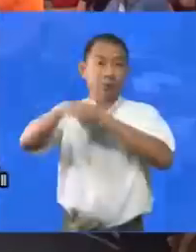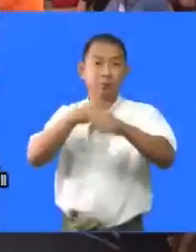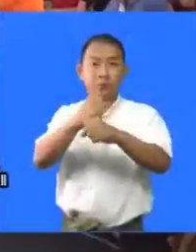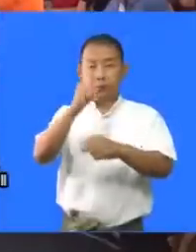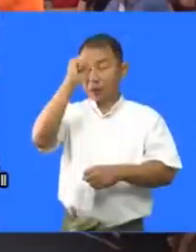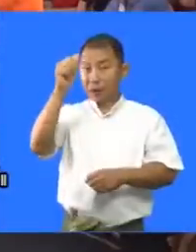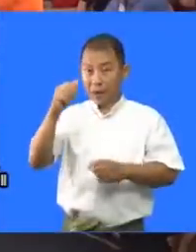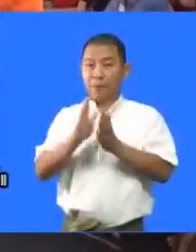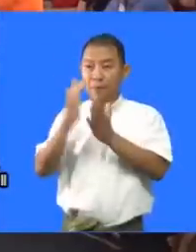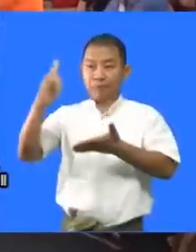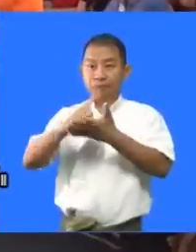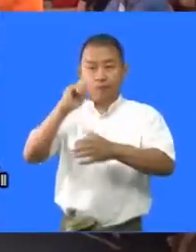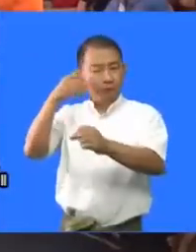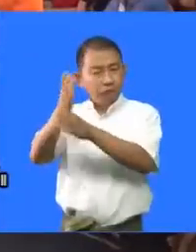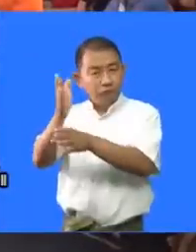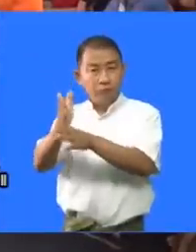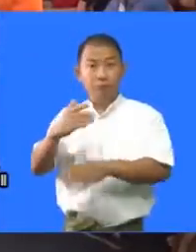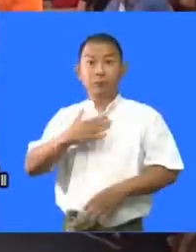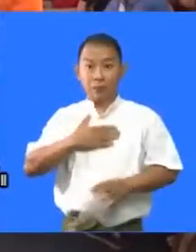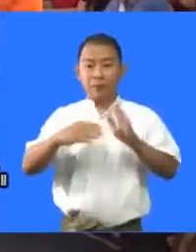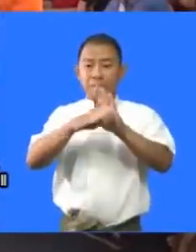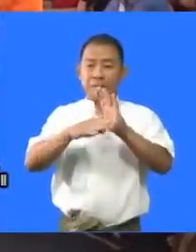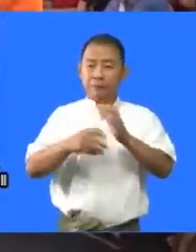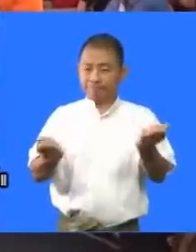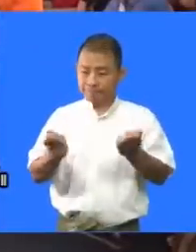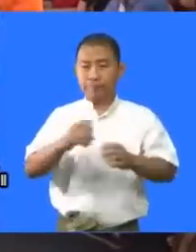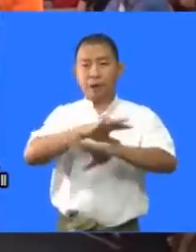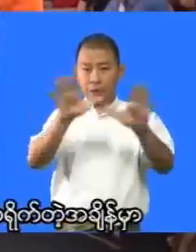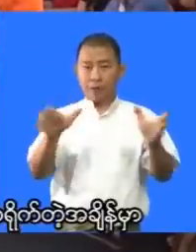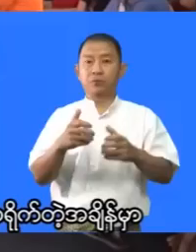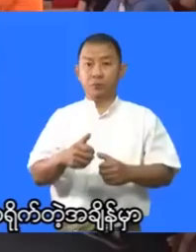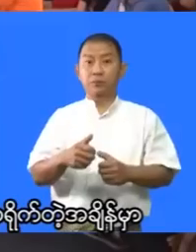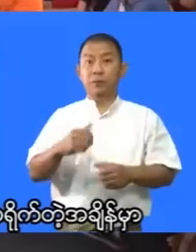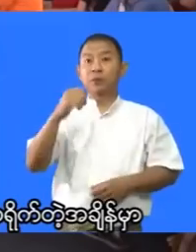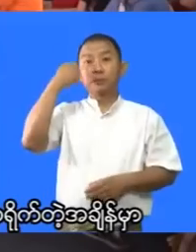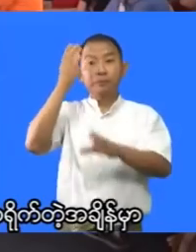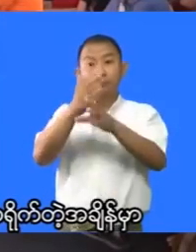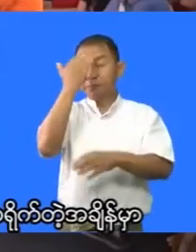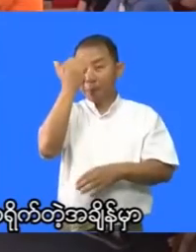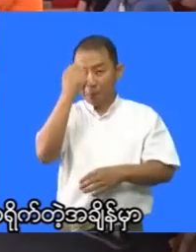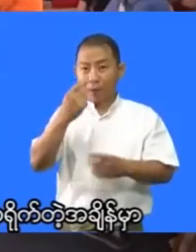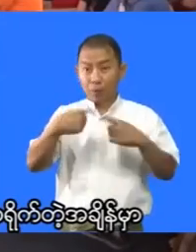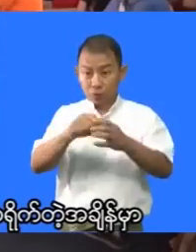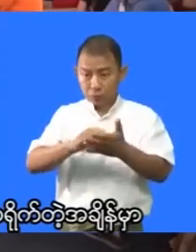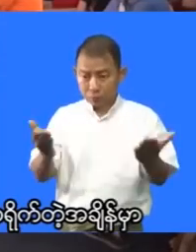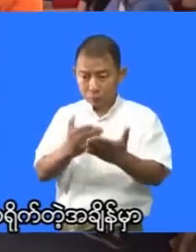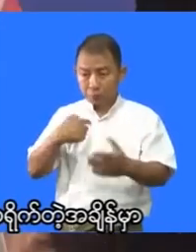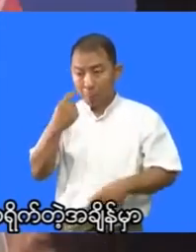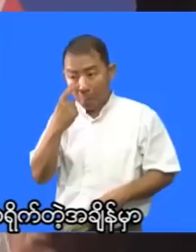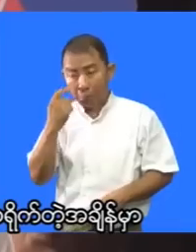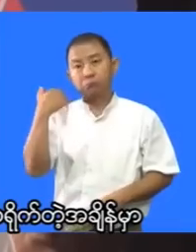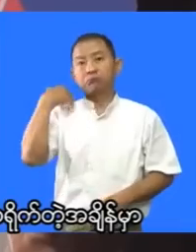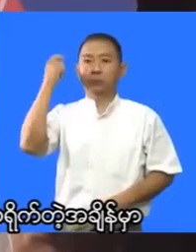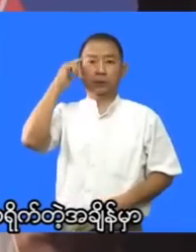အခုကျွန်တော်ကိုဝိုင်းစကားကိုကျွန်တော်ဆက်လိုက်ခြင်းပဲအိန္ဒိယကနေပြီးတော့ပြီးခဲ့တဲ့နှစ်ကကျွန်တော်တို့ဒီမှာလာရိုက်တဲ့ကာရကရှိတယ်ကျွန်တော် shoot manager အစားဆုံးလုပ်တာဒီမင်းသမီးလေးကို